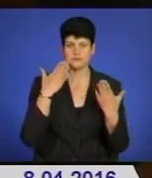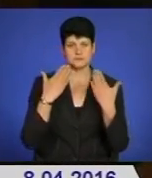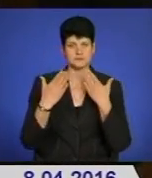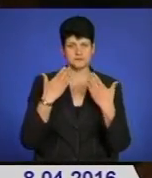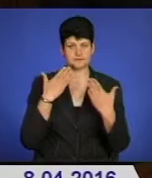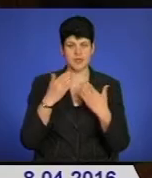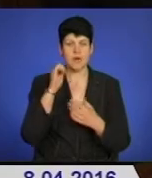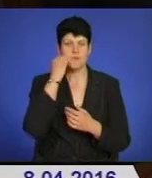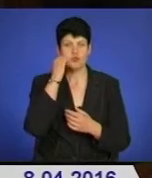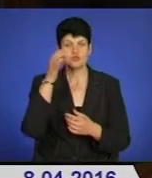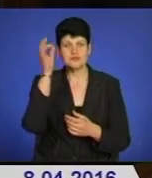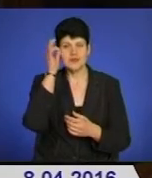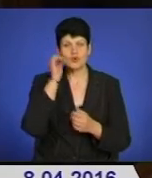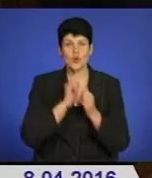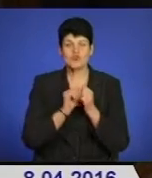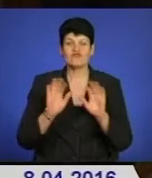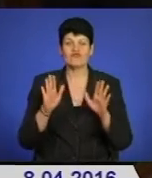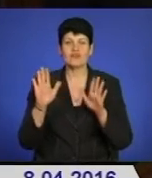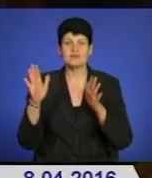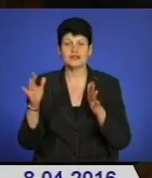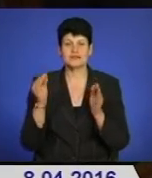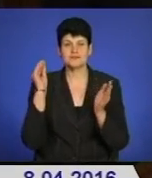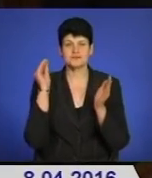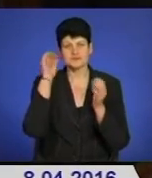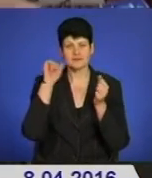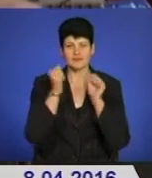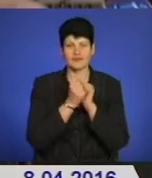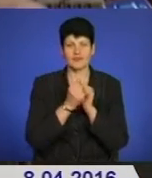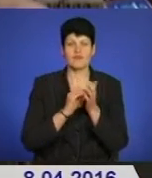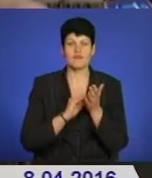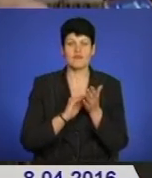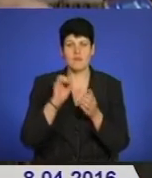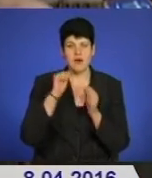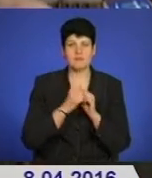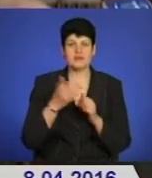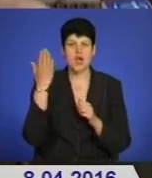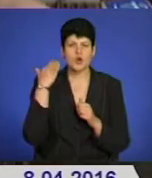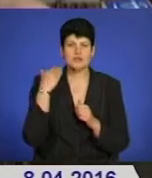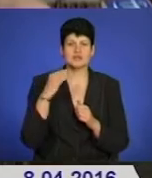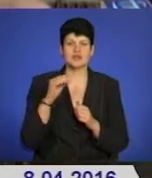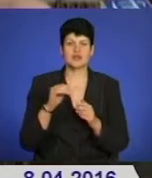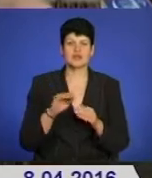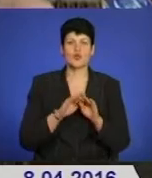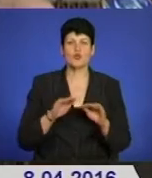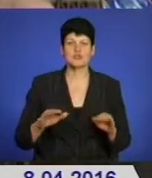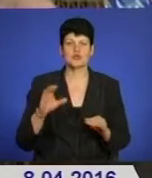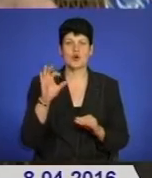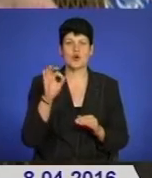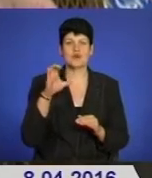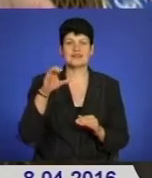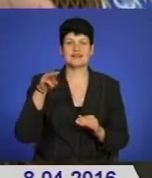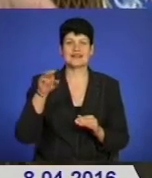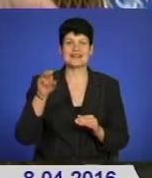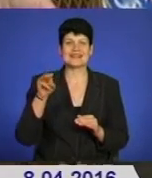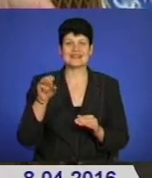Бабуся з посмішкою згадує кожен випадок, який вкарбувався у її пам'яті. Колишній учень з Остап'я, де я